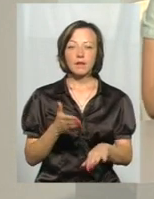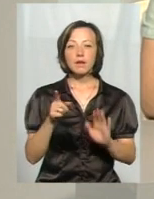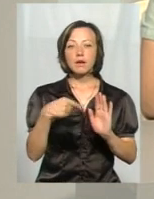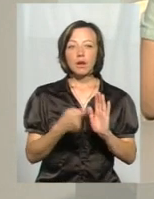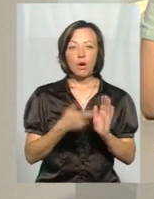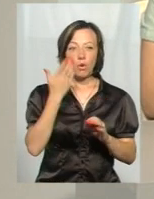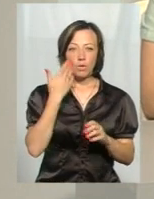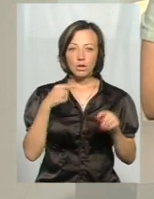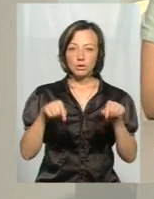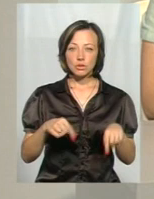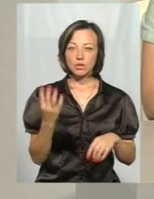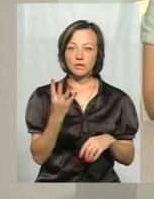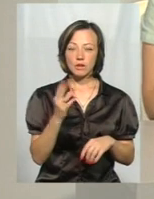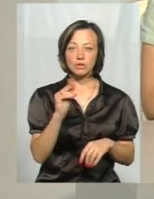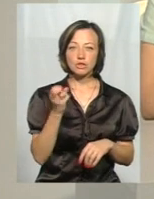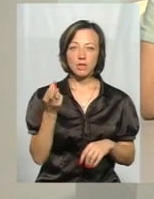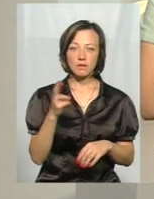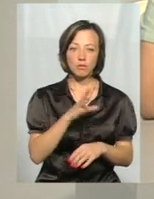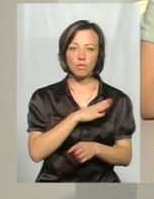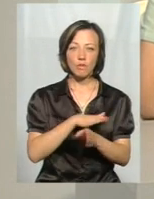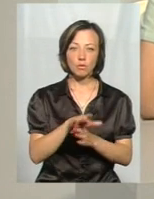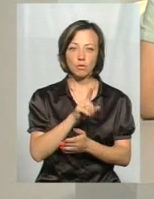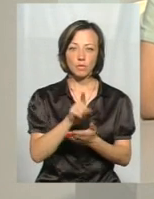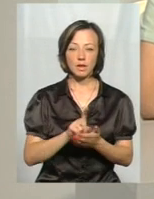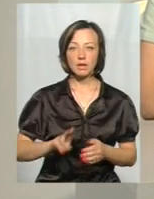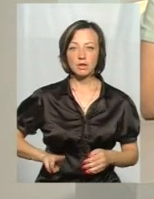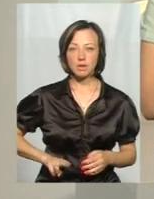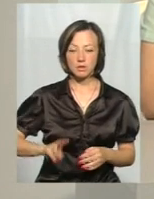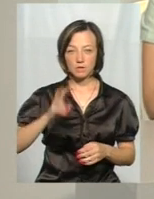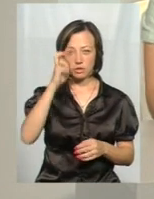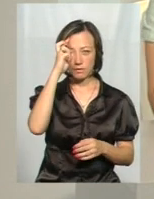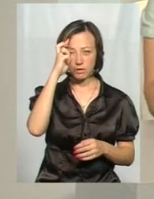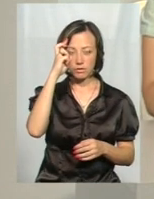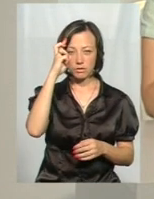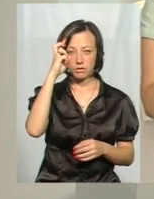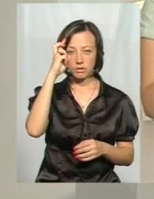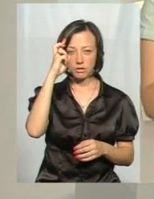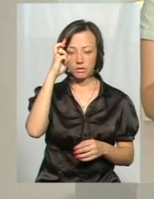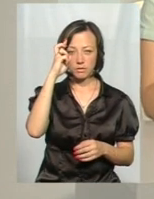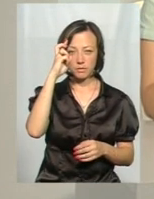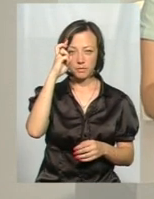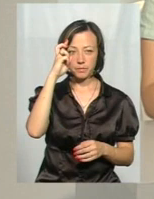цій студії 4 червня у нас був виконуючий обов'язки директора державного